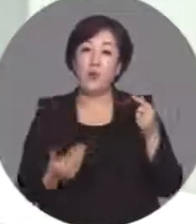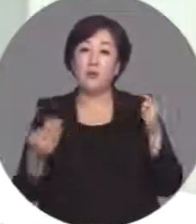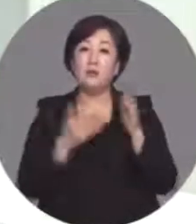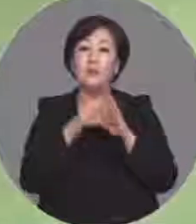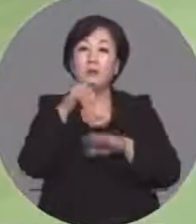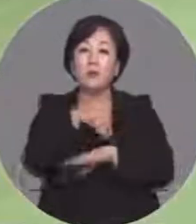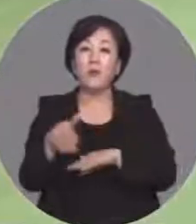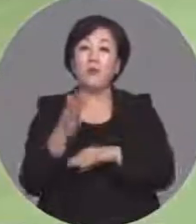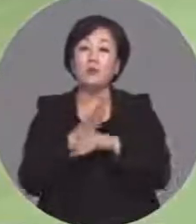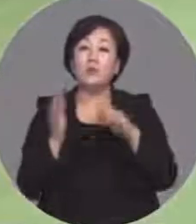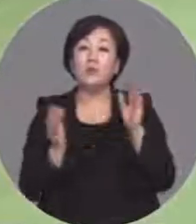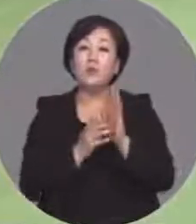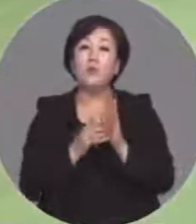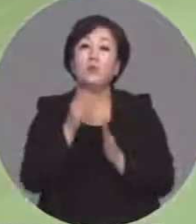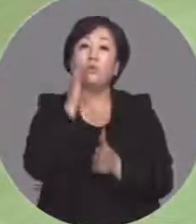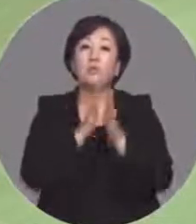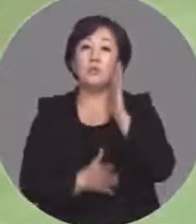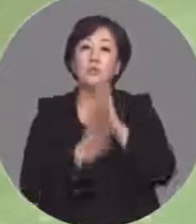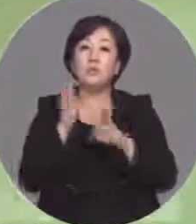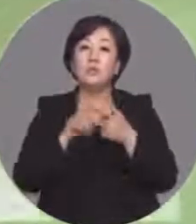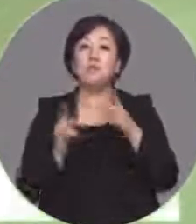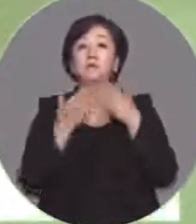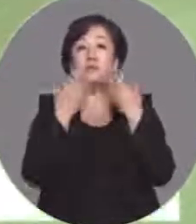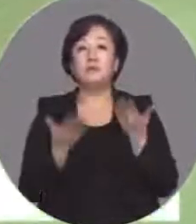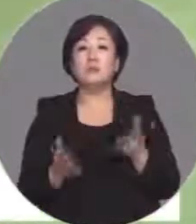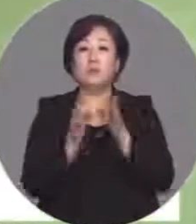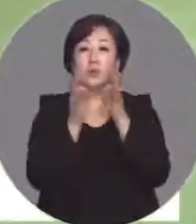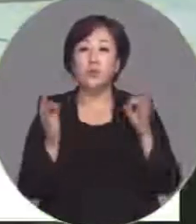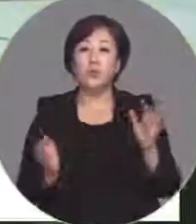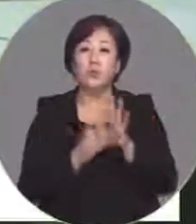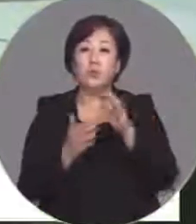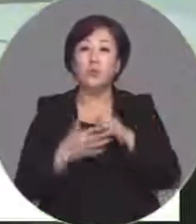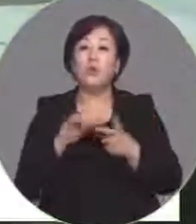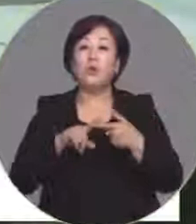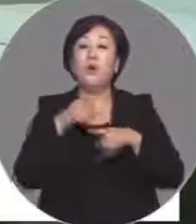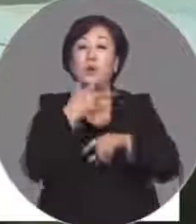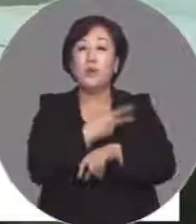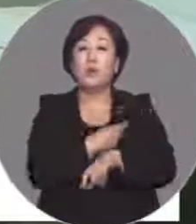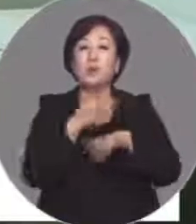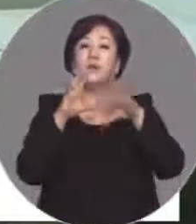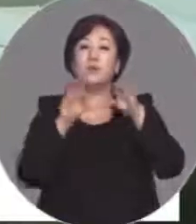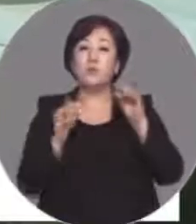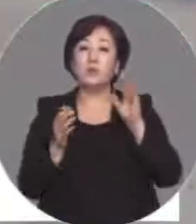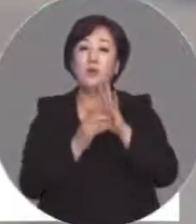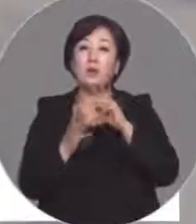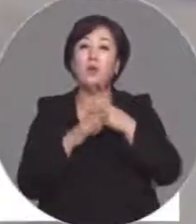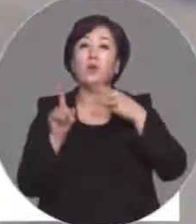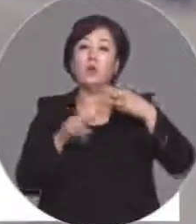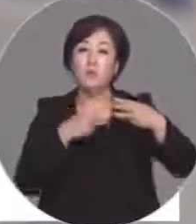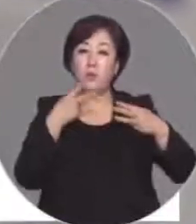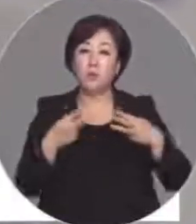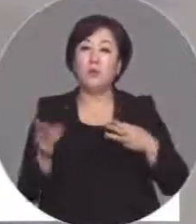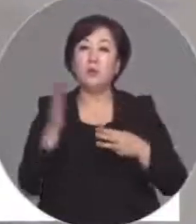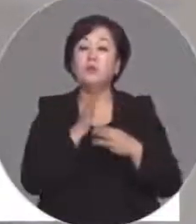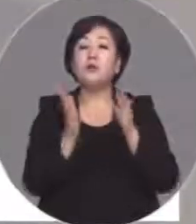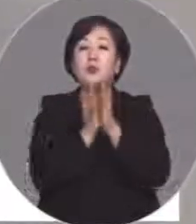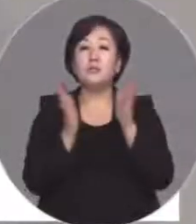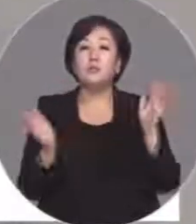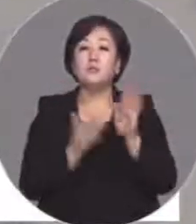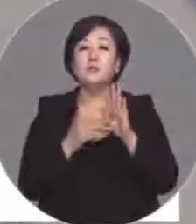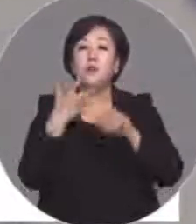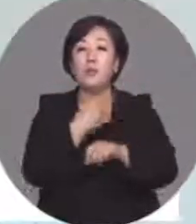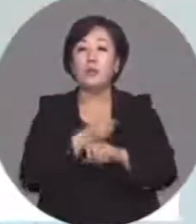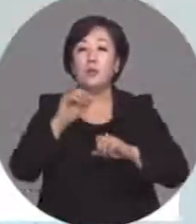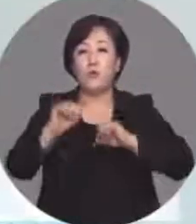예정이고요. 울산시는 연휴 기간 코로나19 백신 접종을 중단했다가 다음 달 2일부터 본격적으로 백신